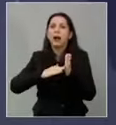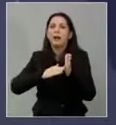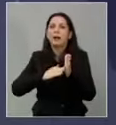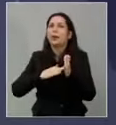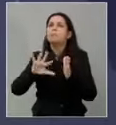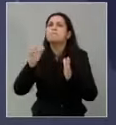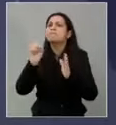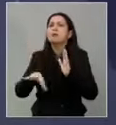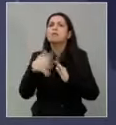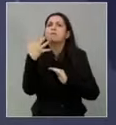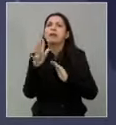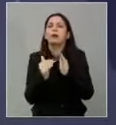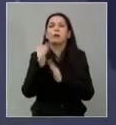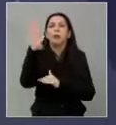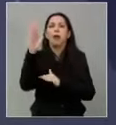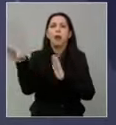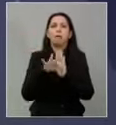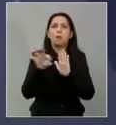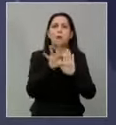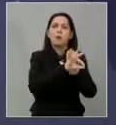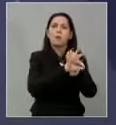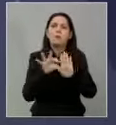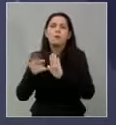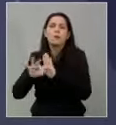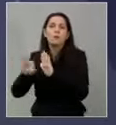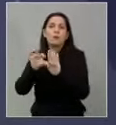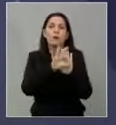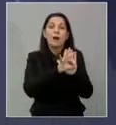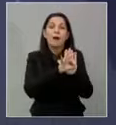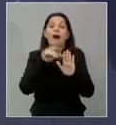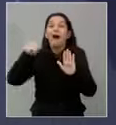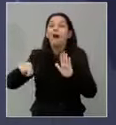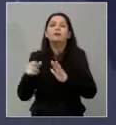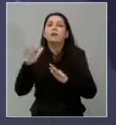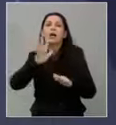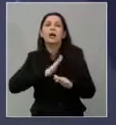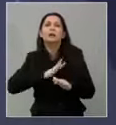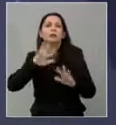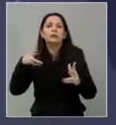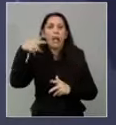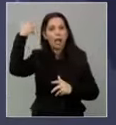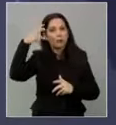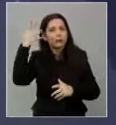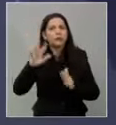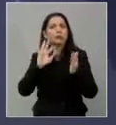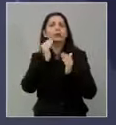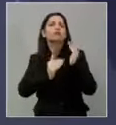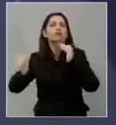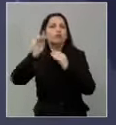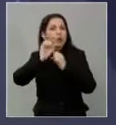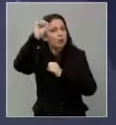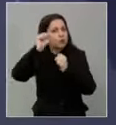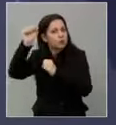500. Οι περισσότεροι από τους οποίους είναι επιστήμονες με μεταπτυχιακούς τίτλους σπουδών και